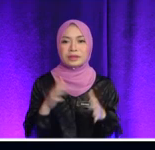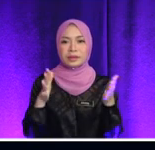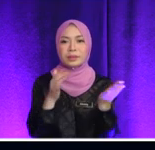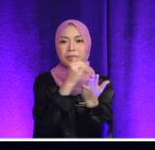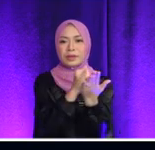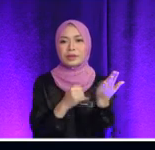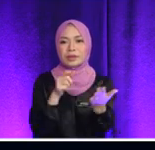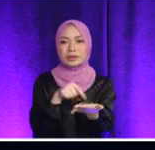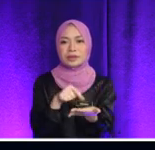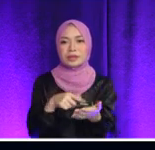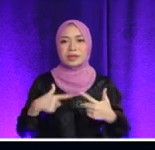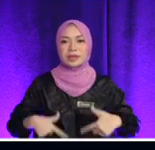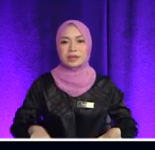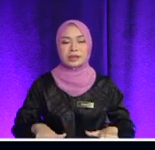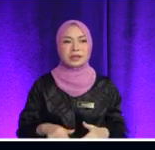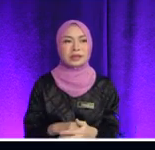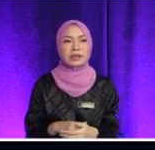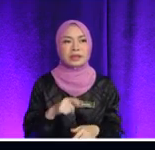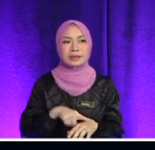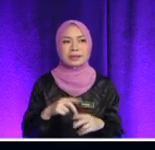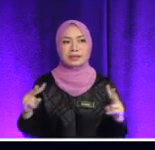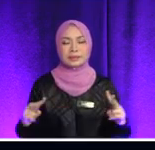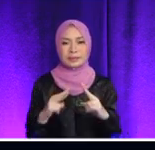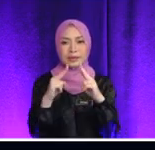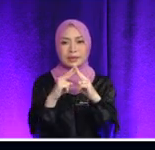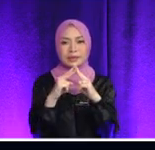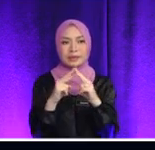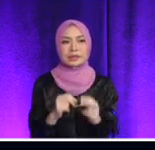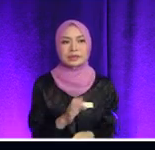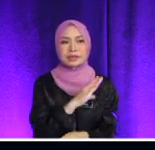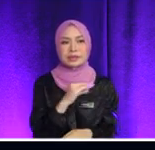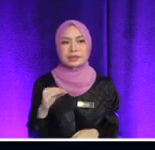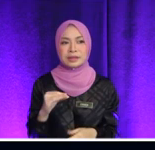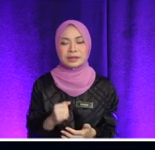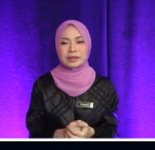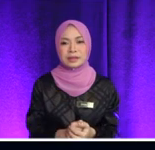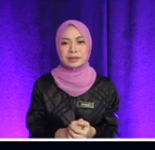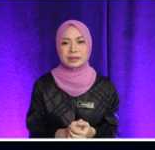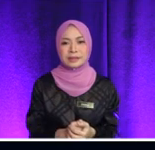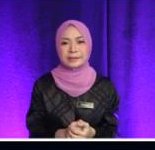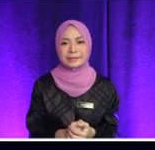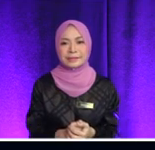1869 di Prancis Kemudian beliau juga mendirikan